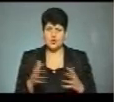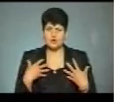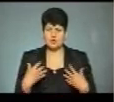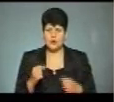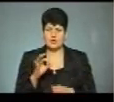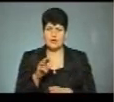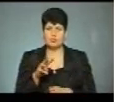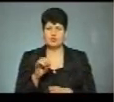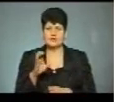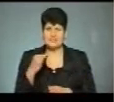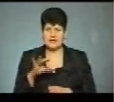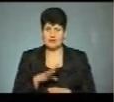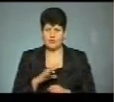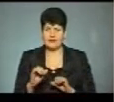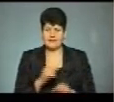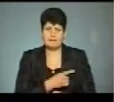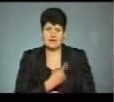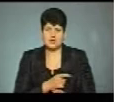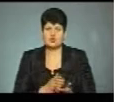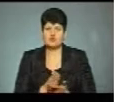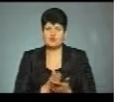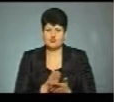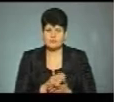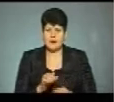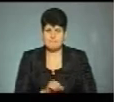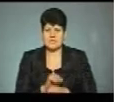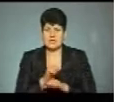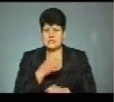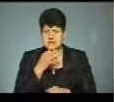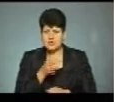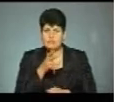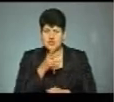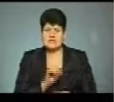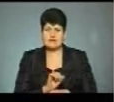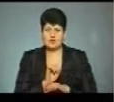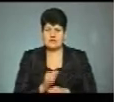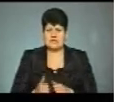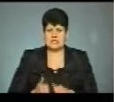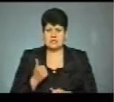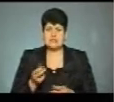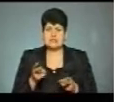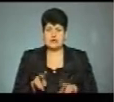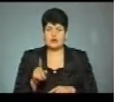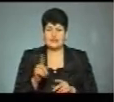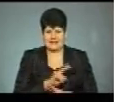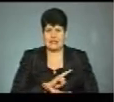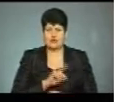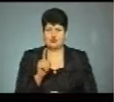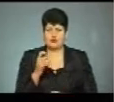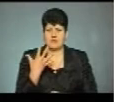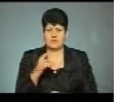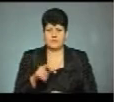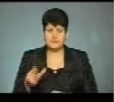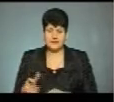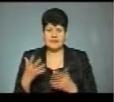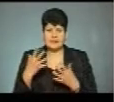Олег Мусій, який був керівником медичної служби Майдану, повідомив, що під час Революції Гідності загинули 105 осіб. День Героїв